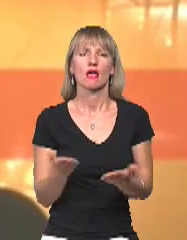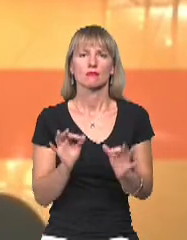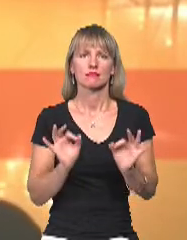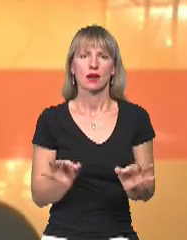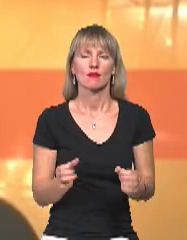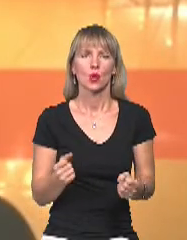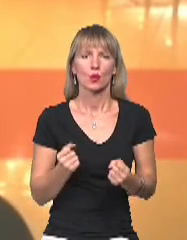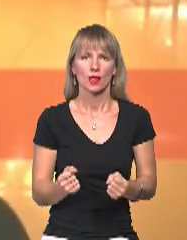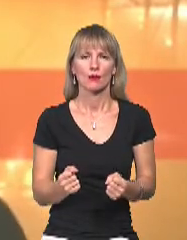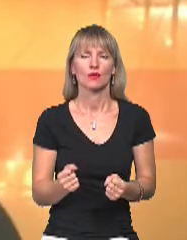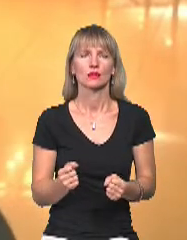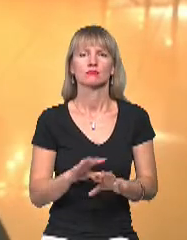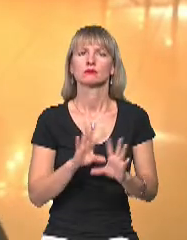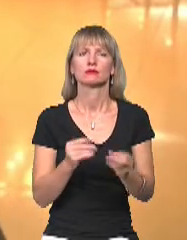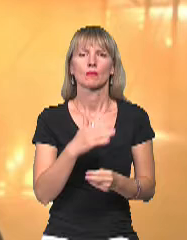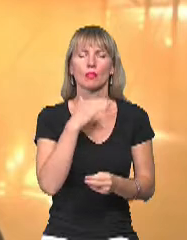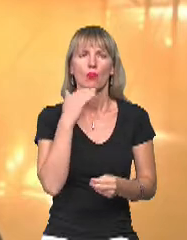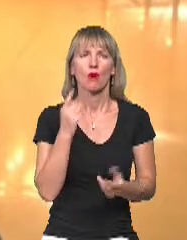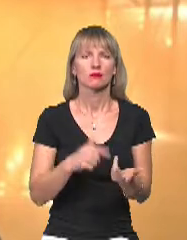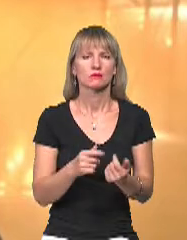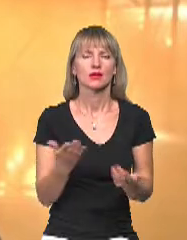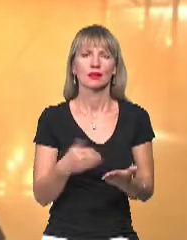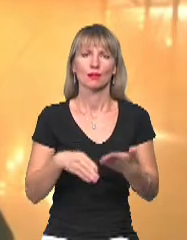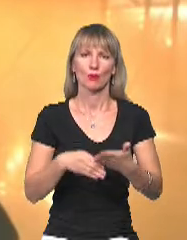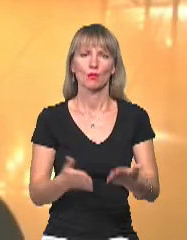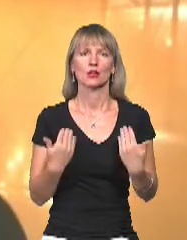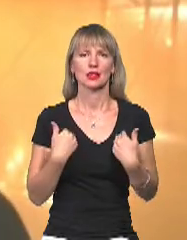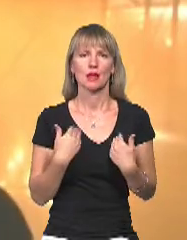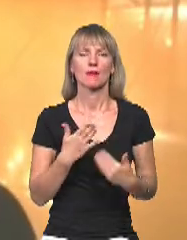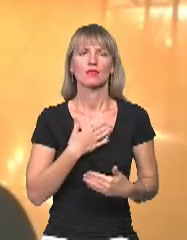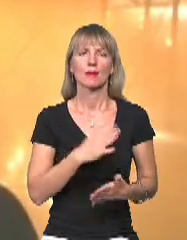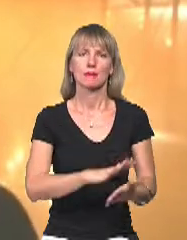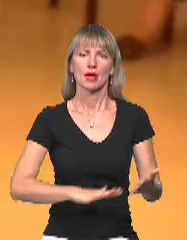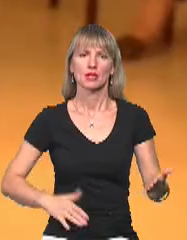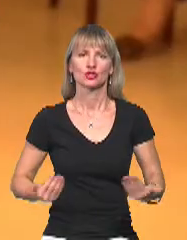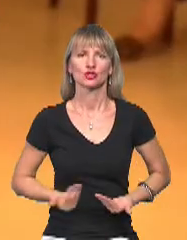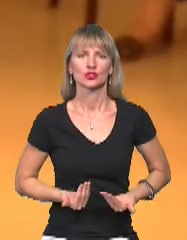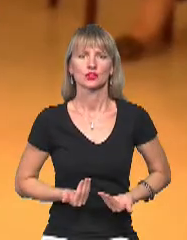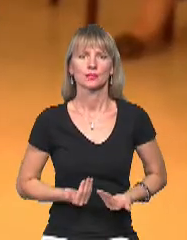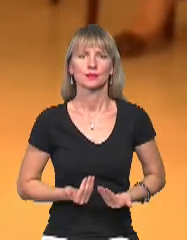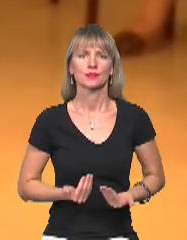їх утримувати. Загалом багато моментів, які допоможуть нам у нашому подальшому житті.